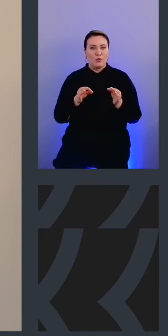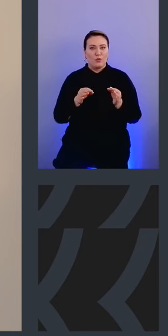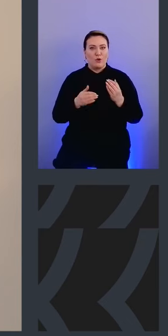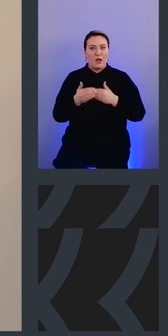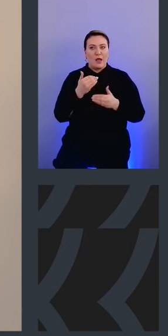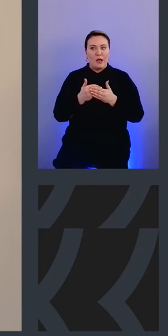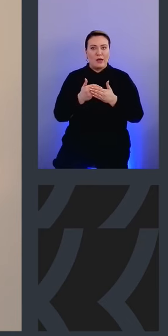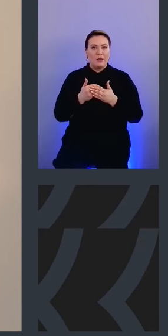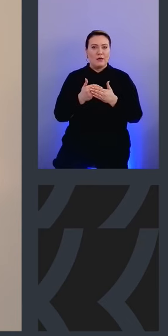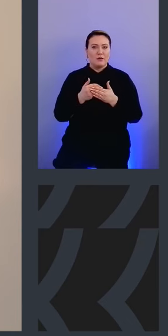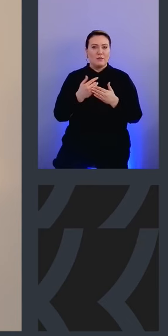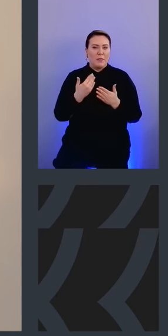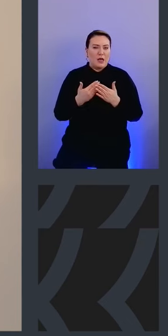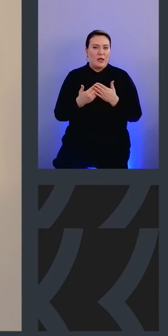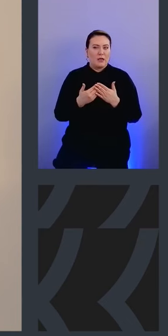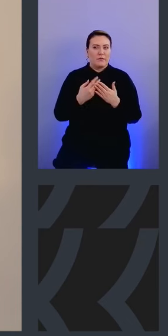такое поведение.